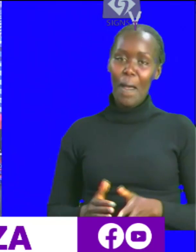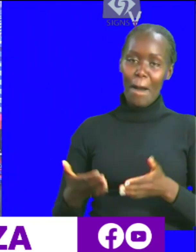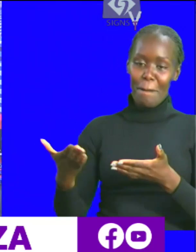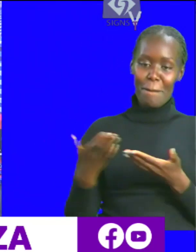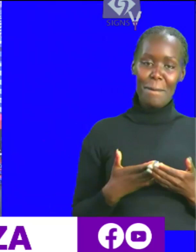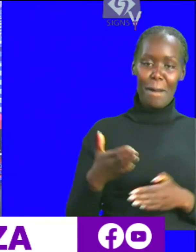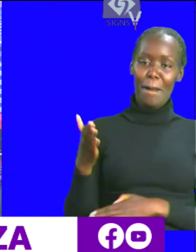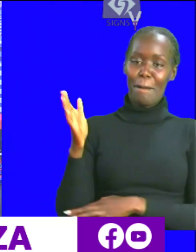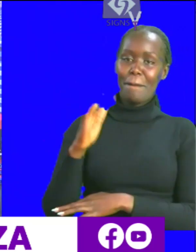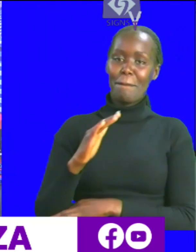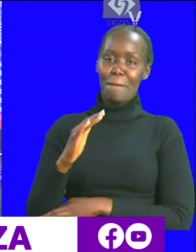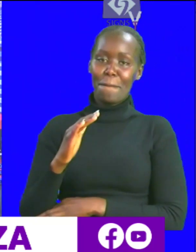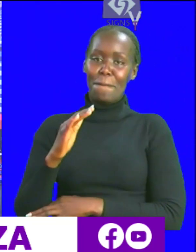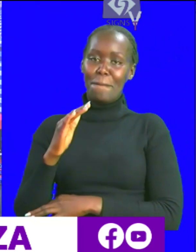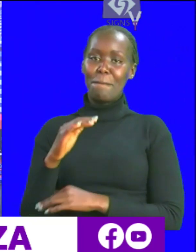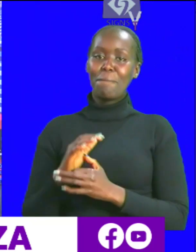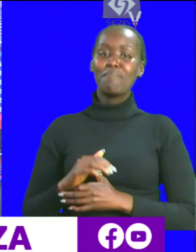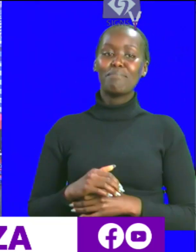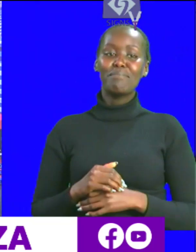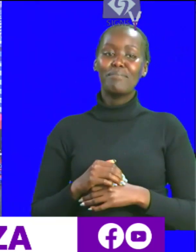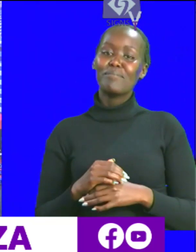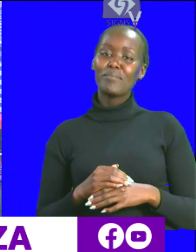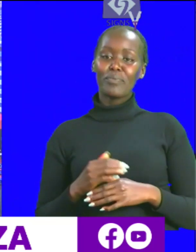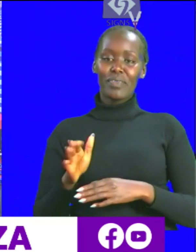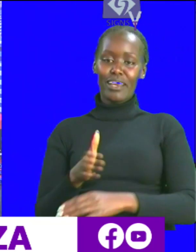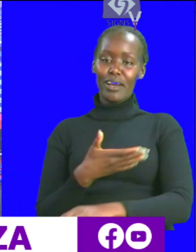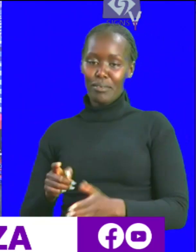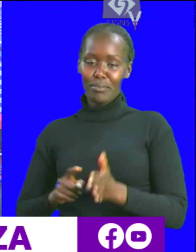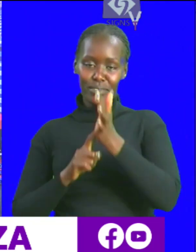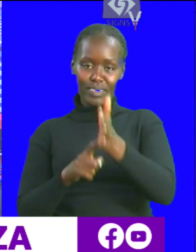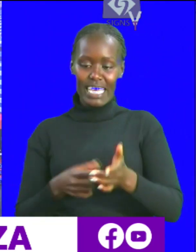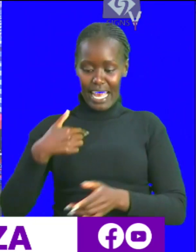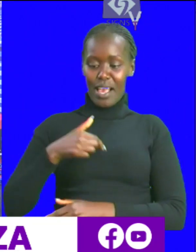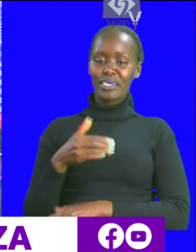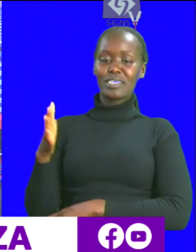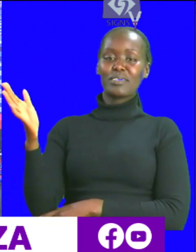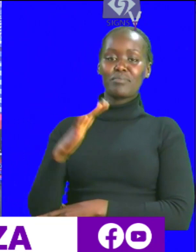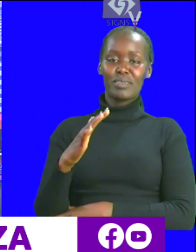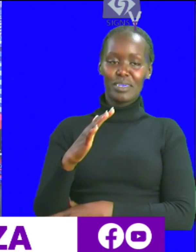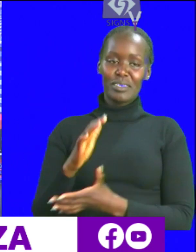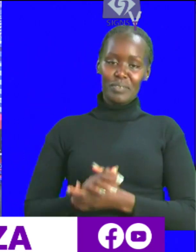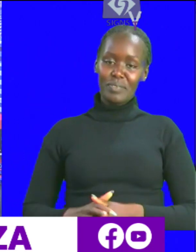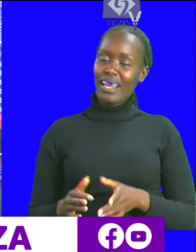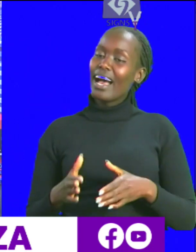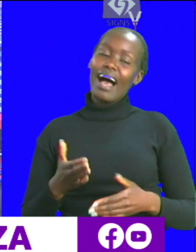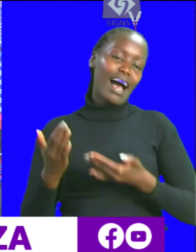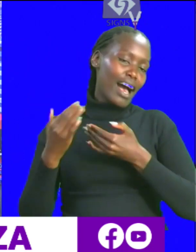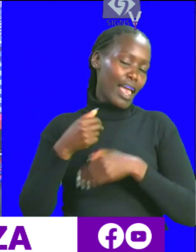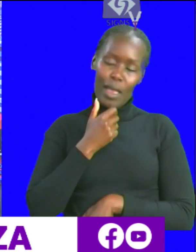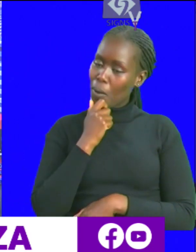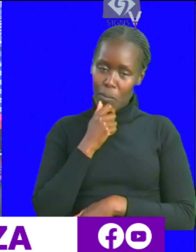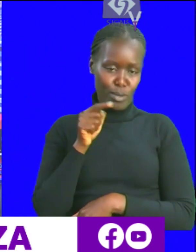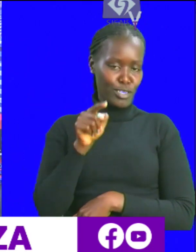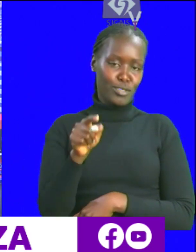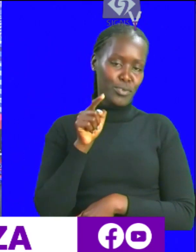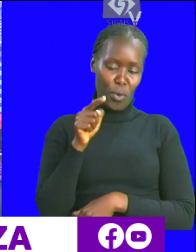ulituchezea Daudi Kabaka. Wacha asikuwa mtu wa Daudi Kabaka. Kidogo nilipenda. Leo nilisikia gospel kidogo, I